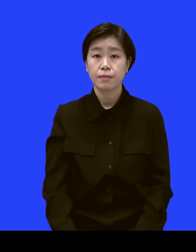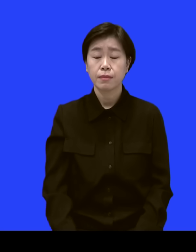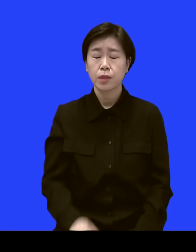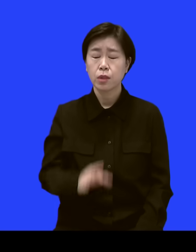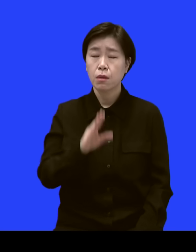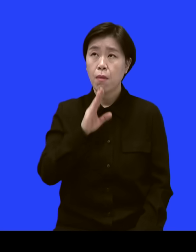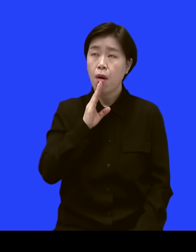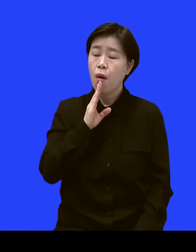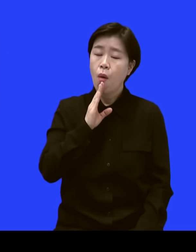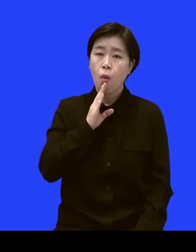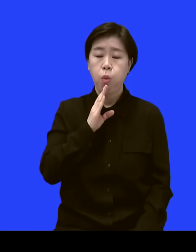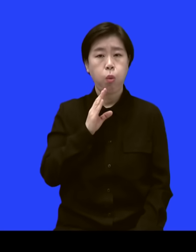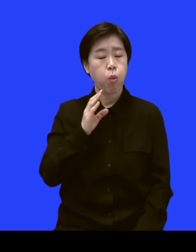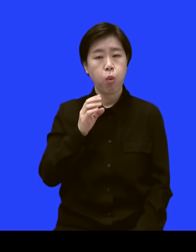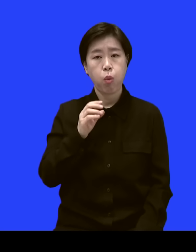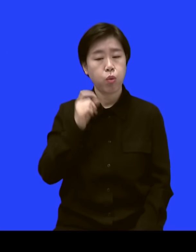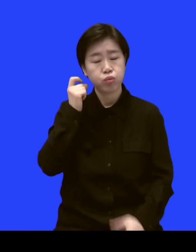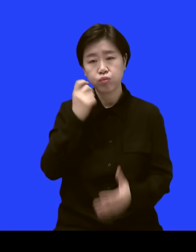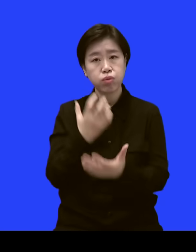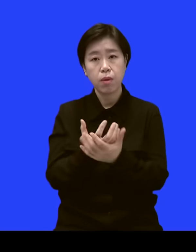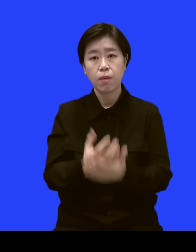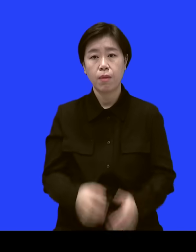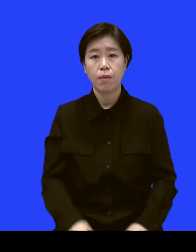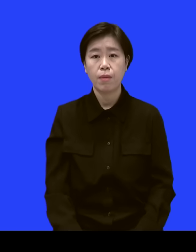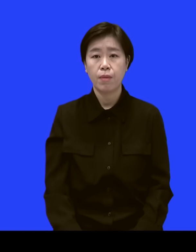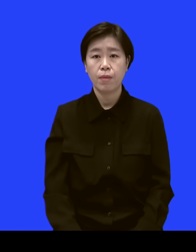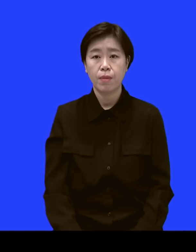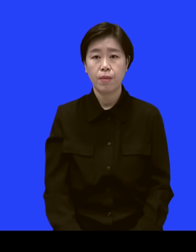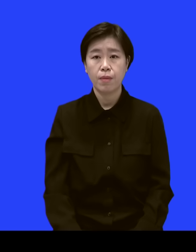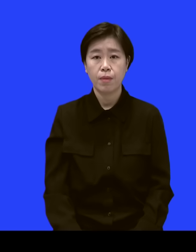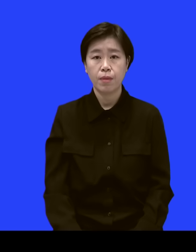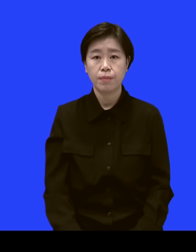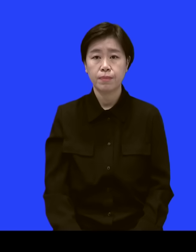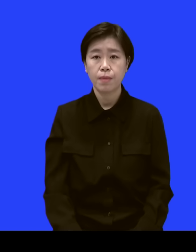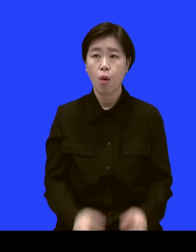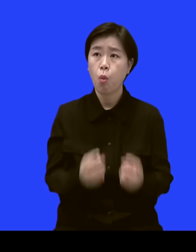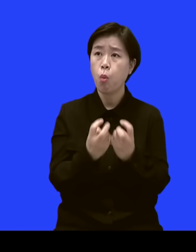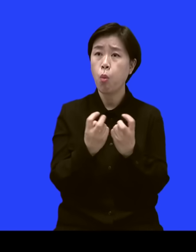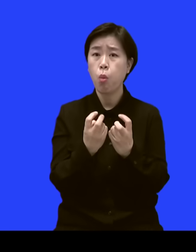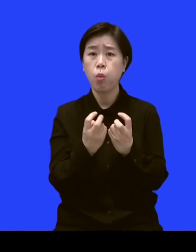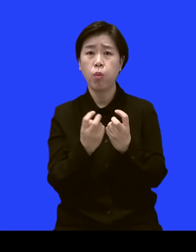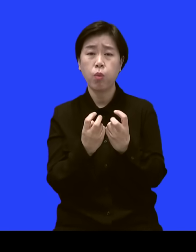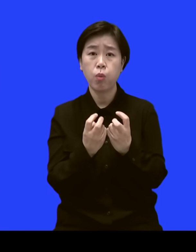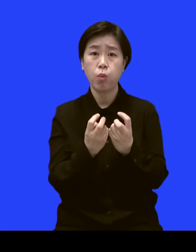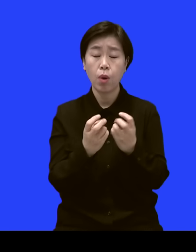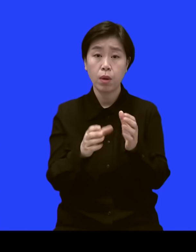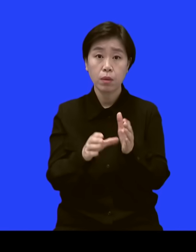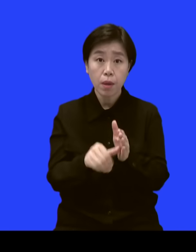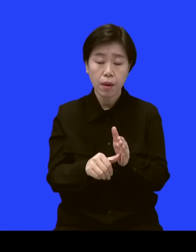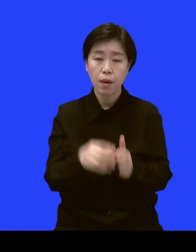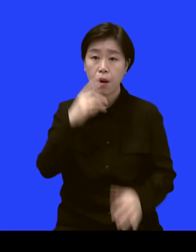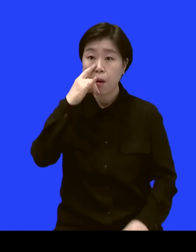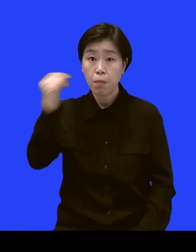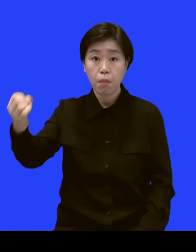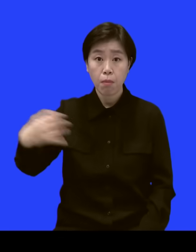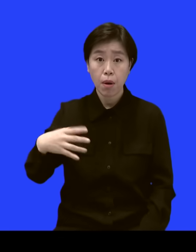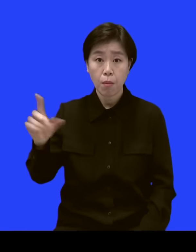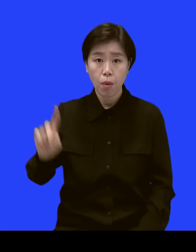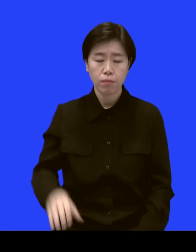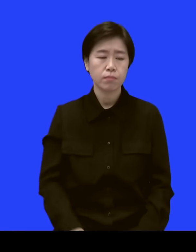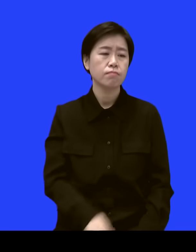너무 청천벽력 같은 말이잖아요. 근데 이제 막 정신을 못 차리고 있는데 엄마가 너